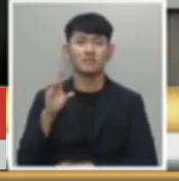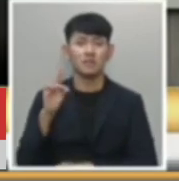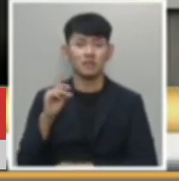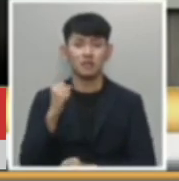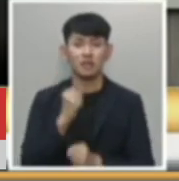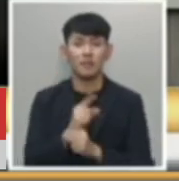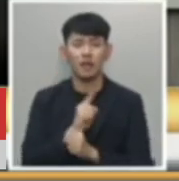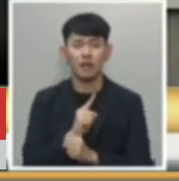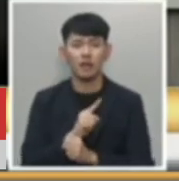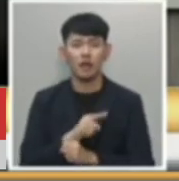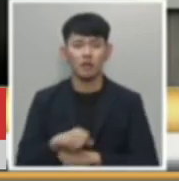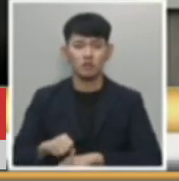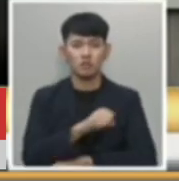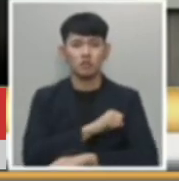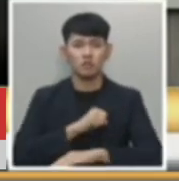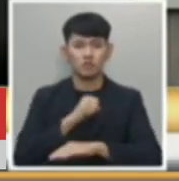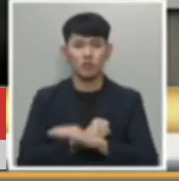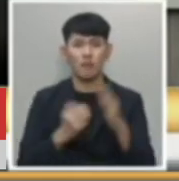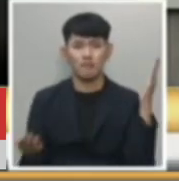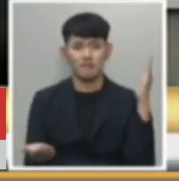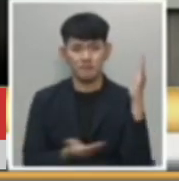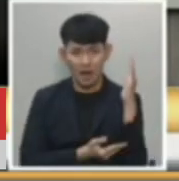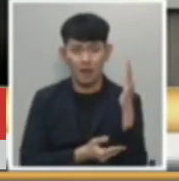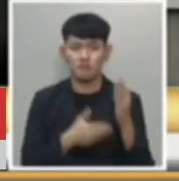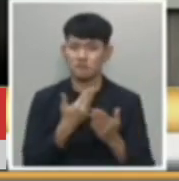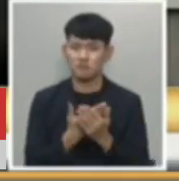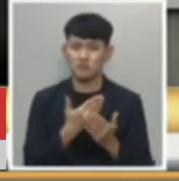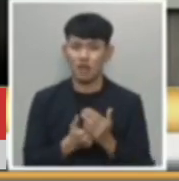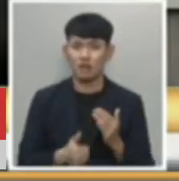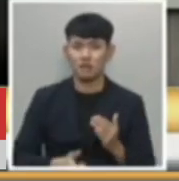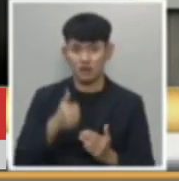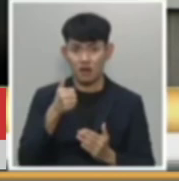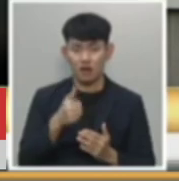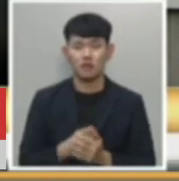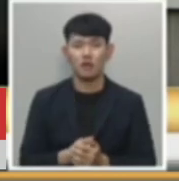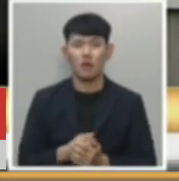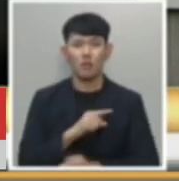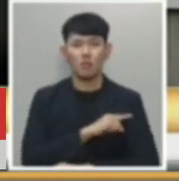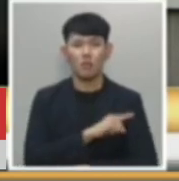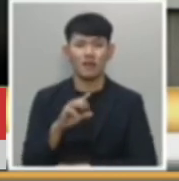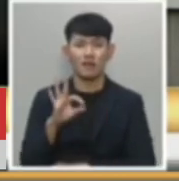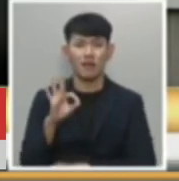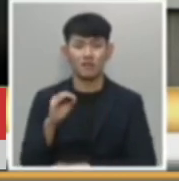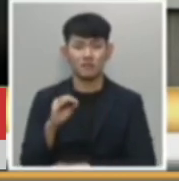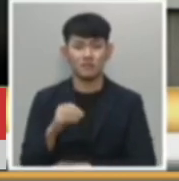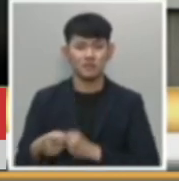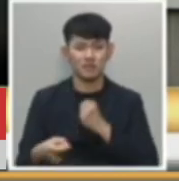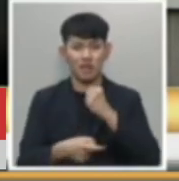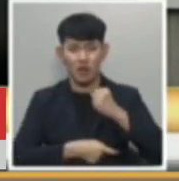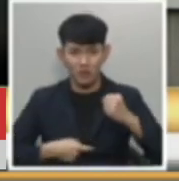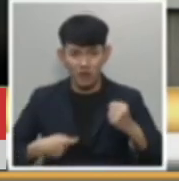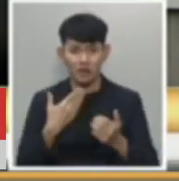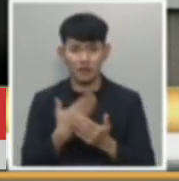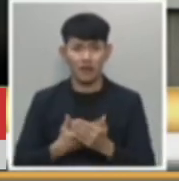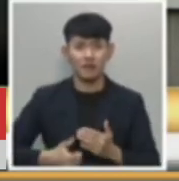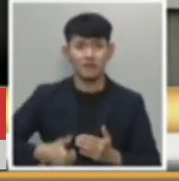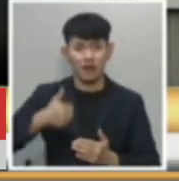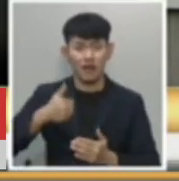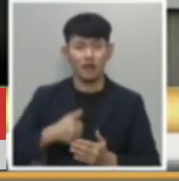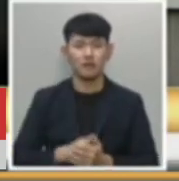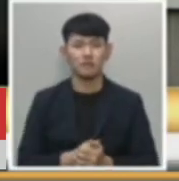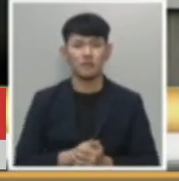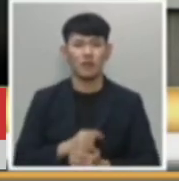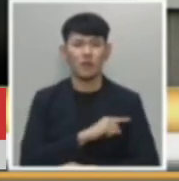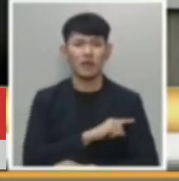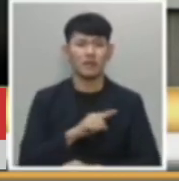ได้ส่วนต่างเพียง90กว่าวันชาวนาได้ส่วนต่างและในวันที่1ถึง